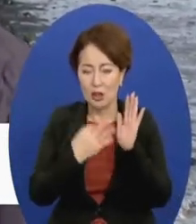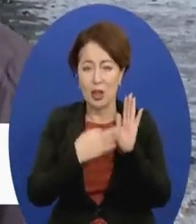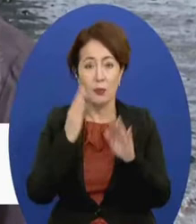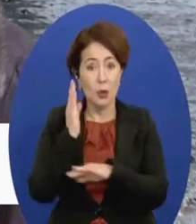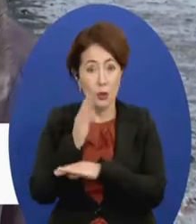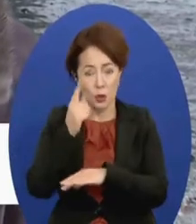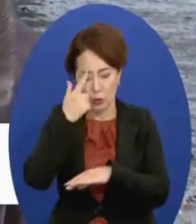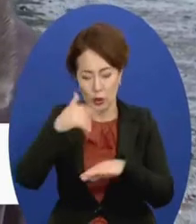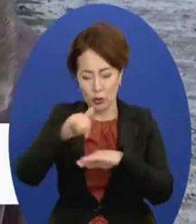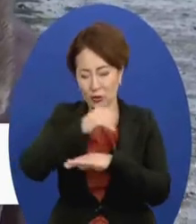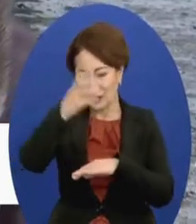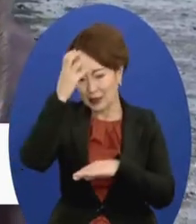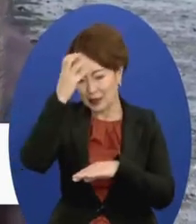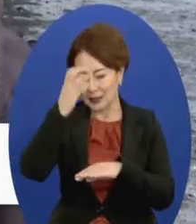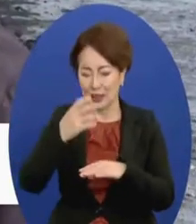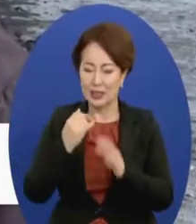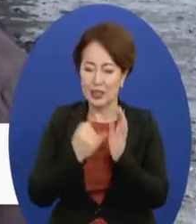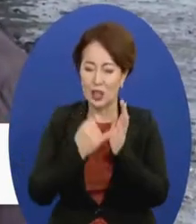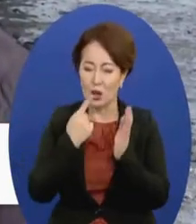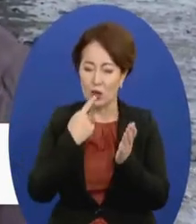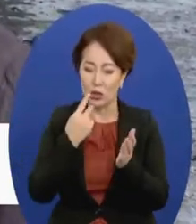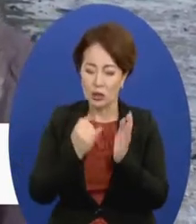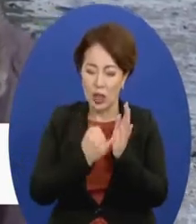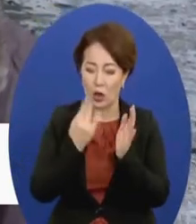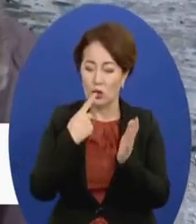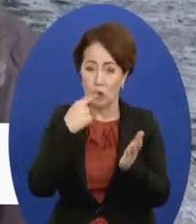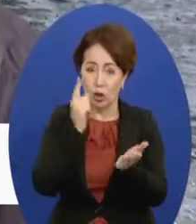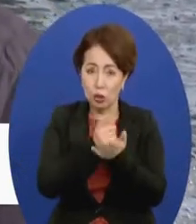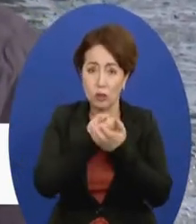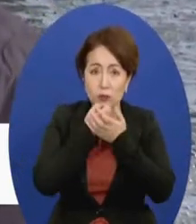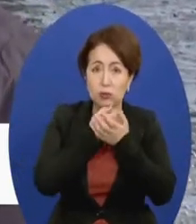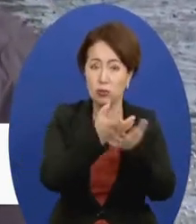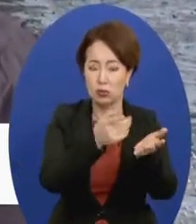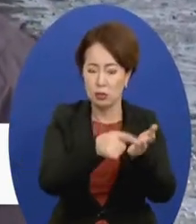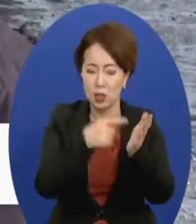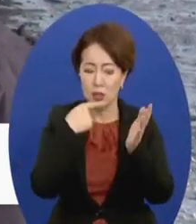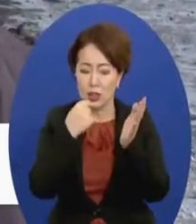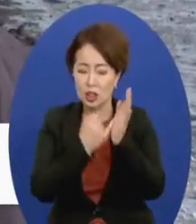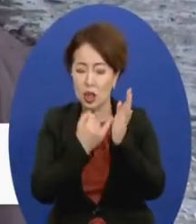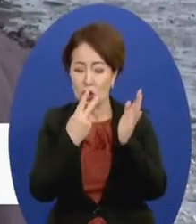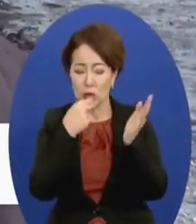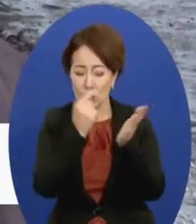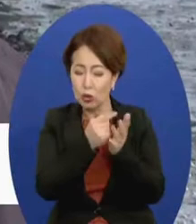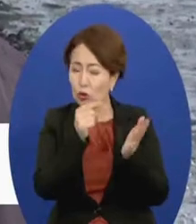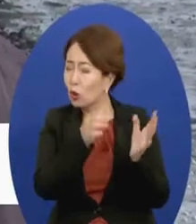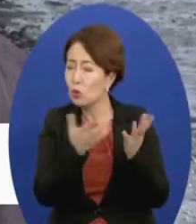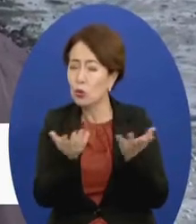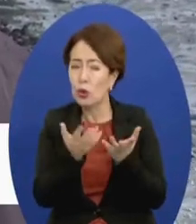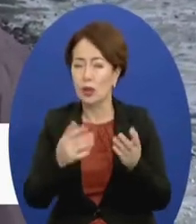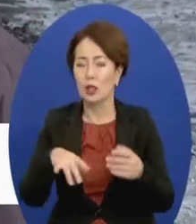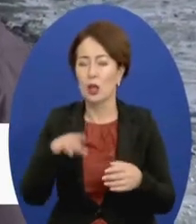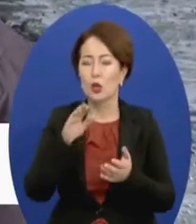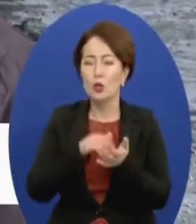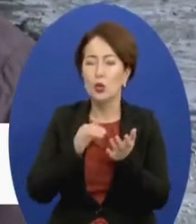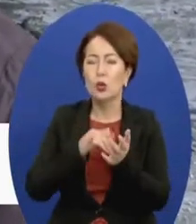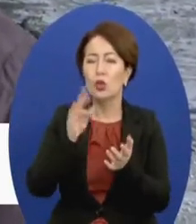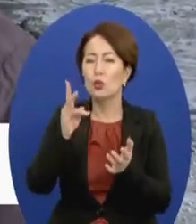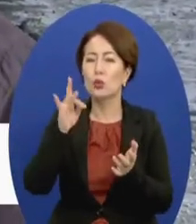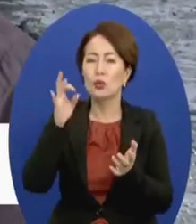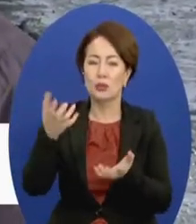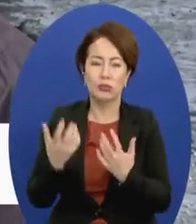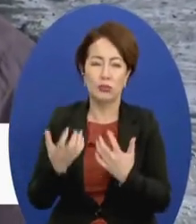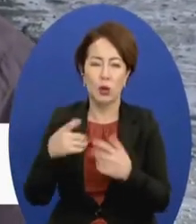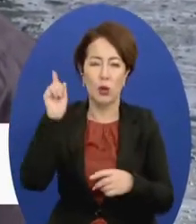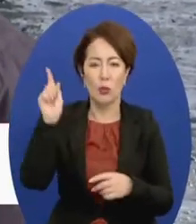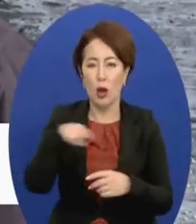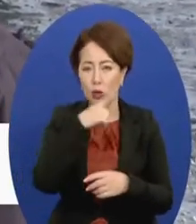Монгол улсын засгийн газар 62-р тогтоол гаргасан. За энэ тогтоолоор бол Улаанбаатар хотод ахын хэрэглээнд түүхийн нүрс хэрэглэхгүй байх ийм тогтоол юм